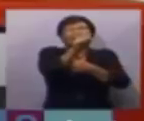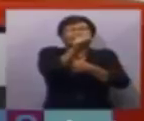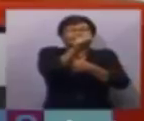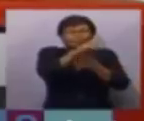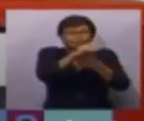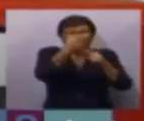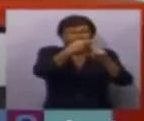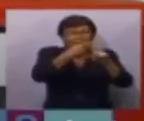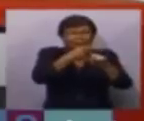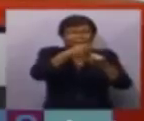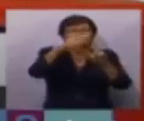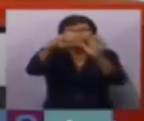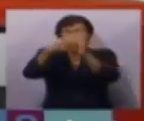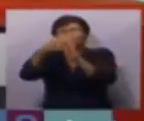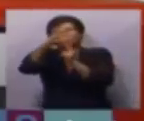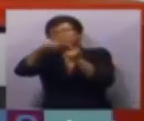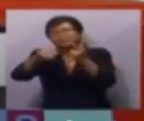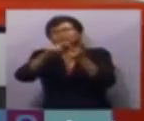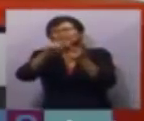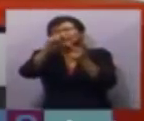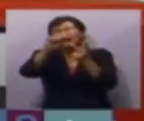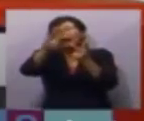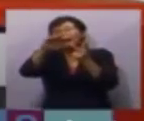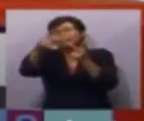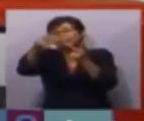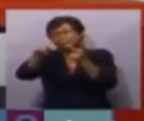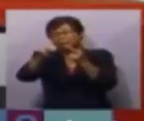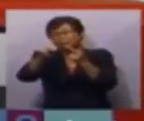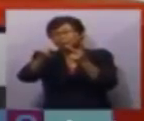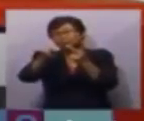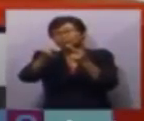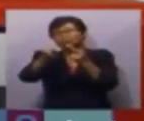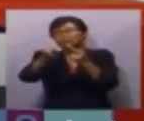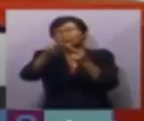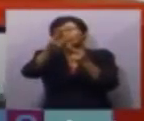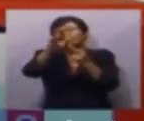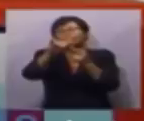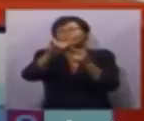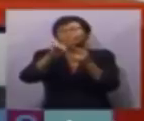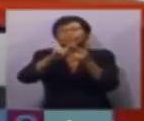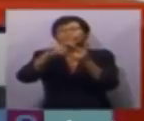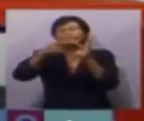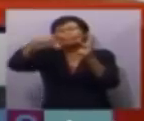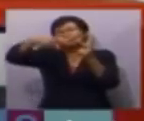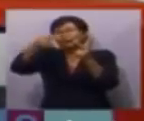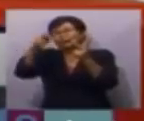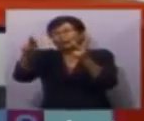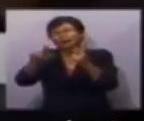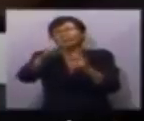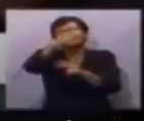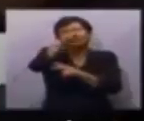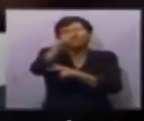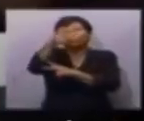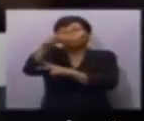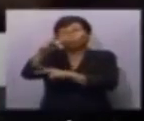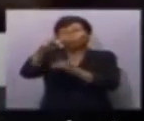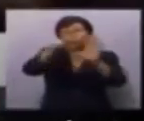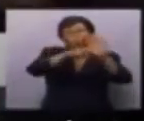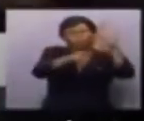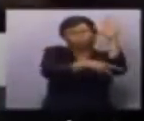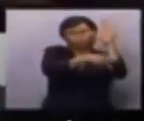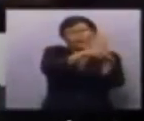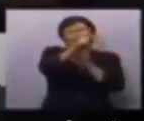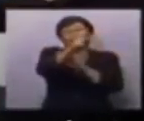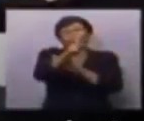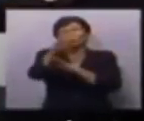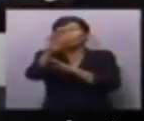Ikin dari PAS dan Aiman Aimaduddin Mion dari PKR. Ya, pada PRU 13, kerusi Parlimen